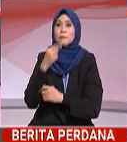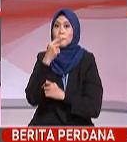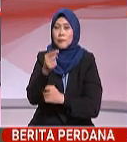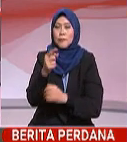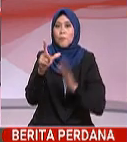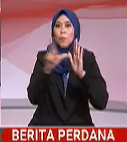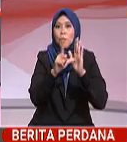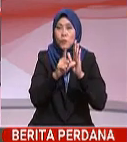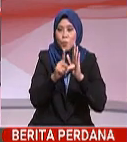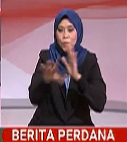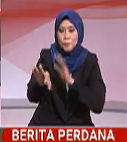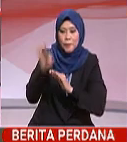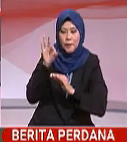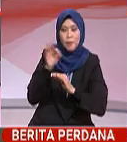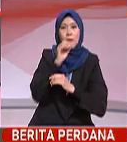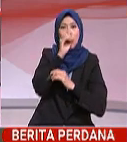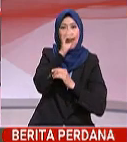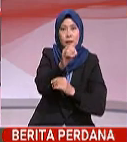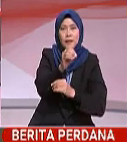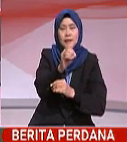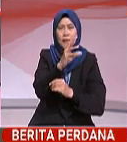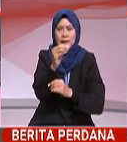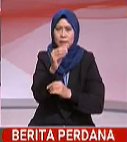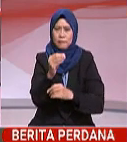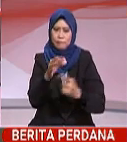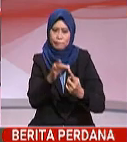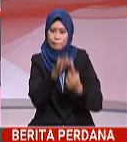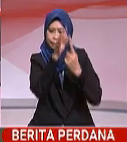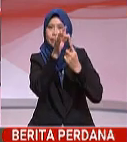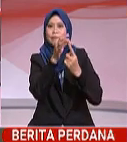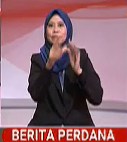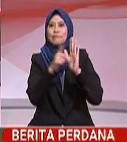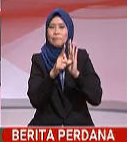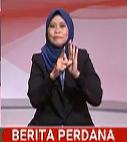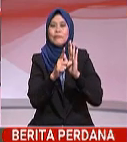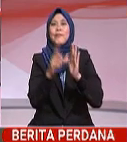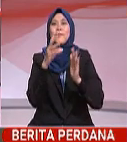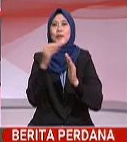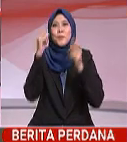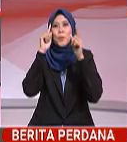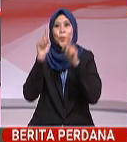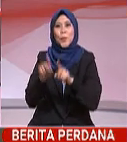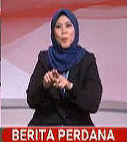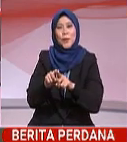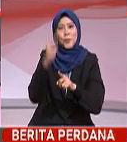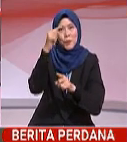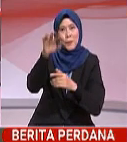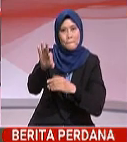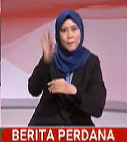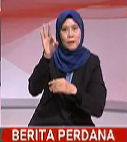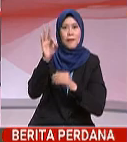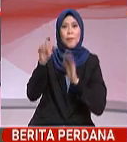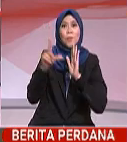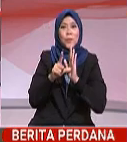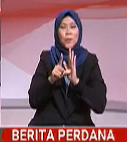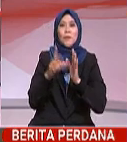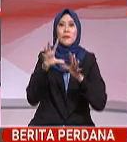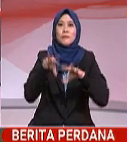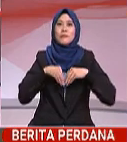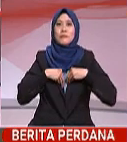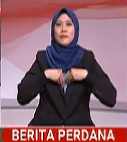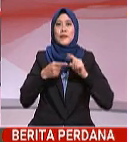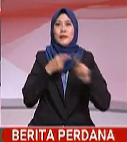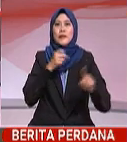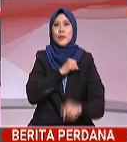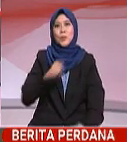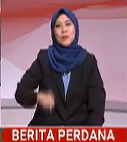tersebut dipilih berdasarkan keaslian dan keunikannya yang tersendiri. Tak banyak persetujuan mengenai logo itu juga telah mendapat perkenan Sultan